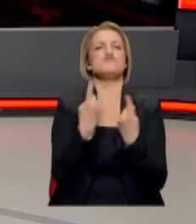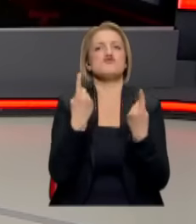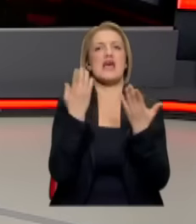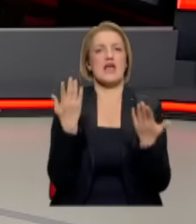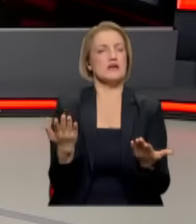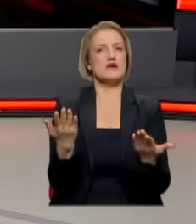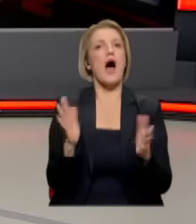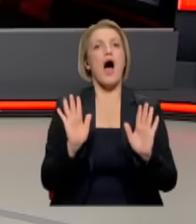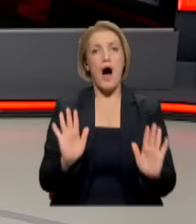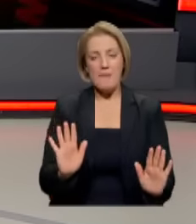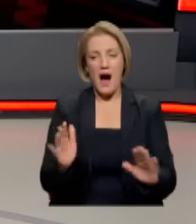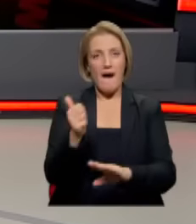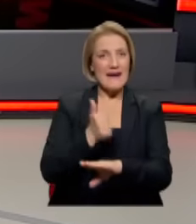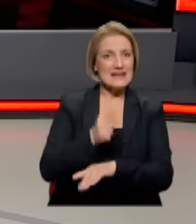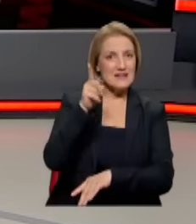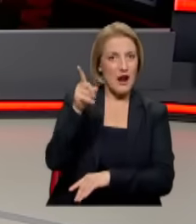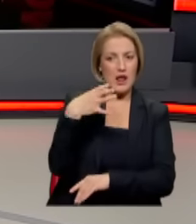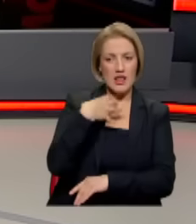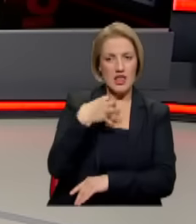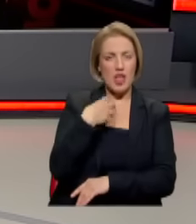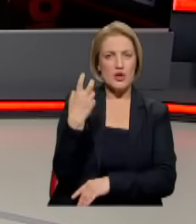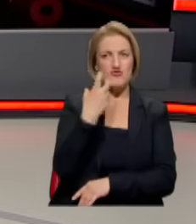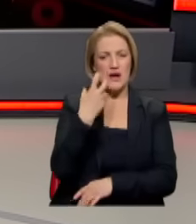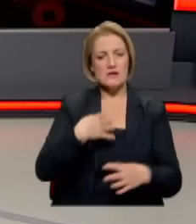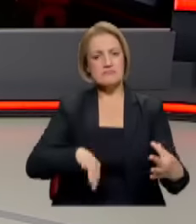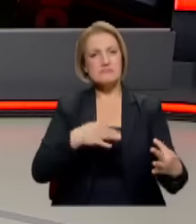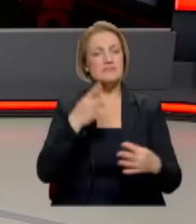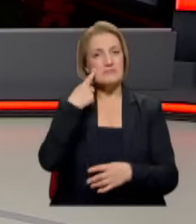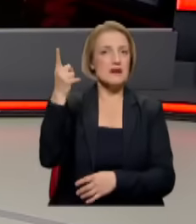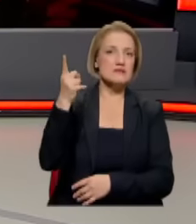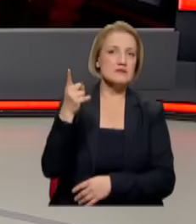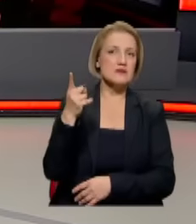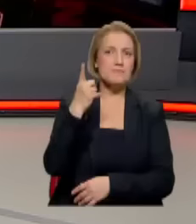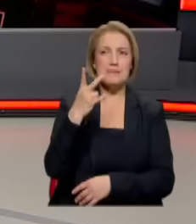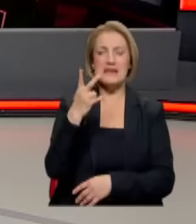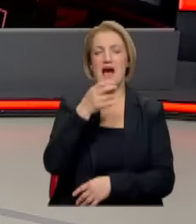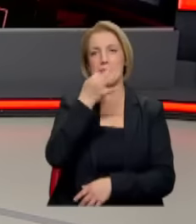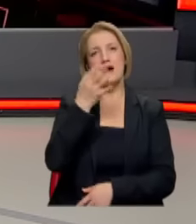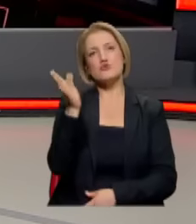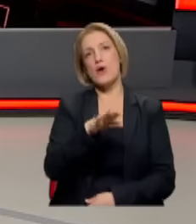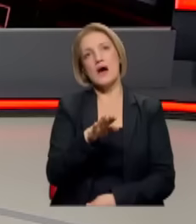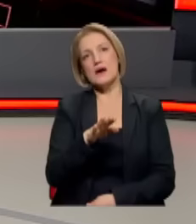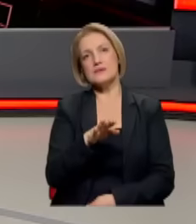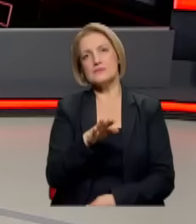yapmadığı bir şey ama iktidar kendi şarkıcısına türküsüne bir baksın ya bir kaç haber sonra bahis